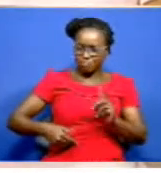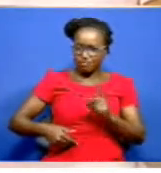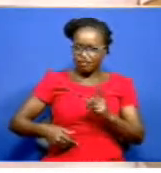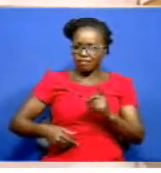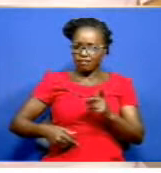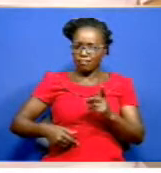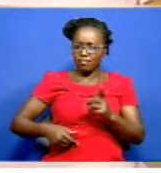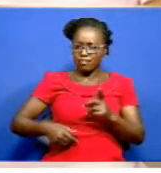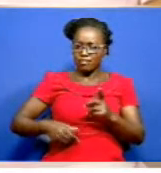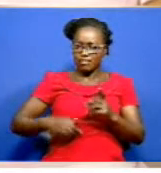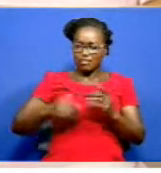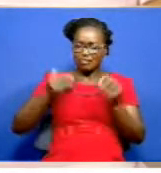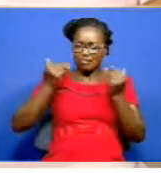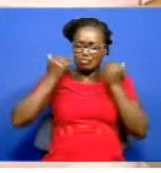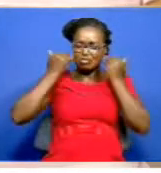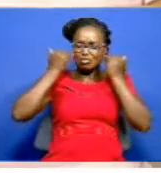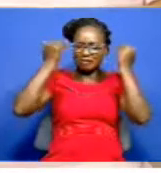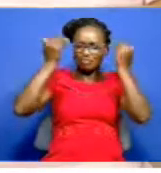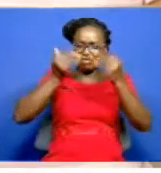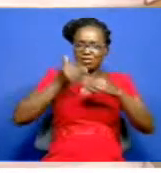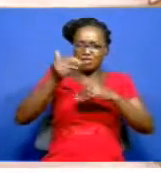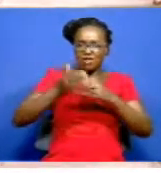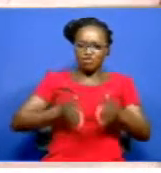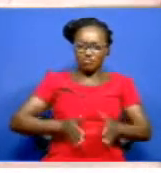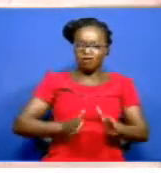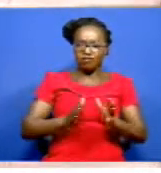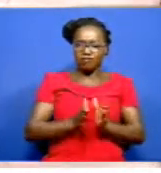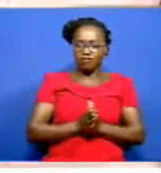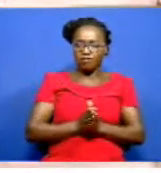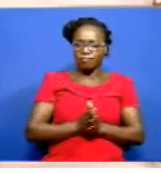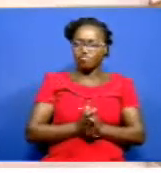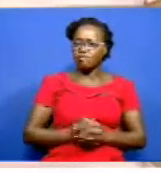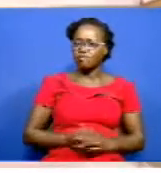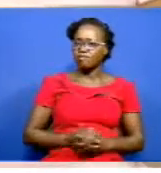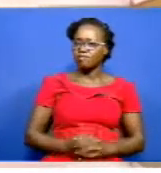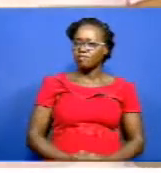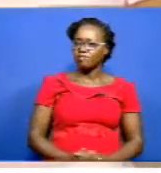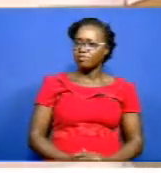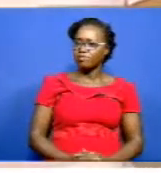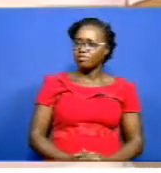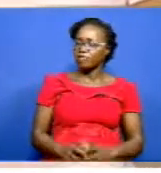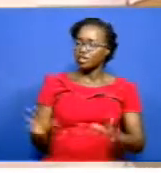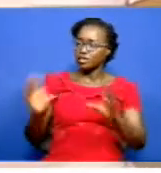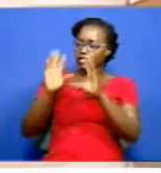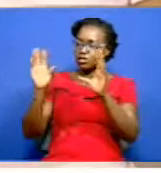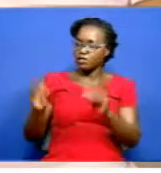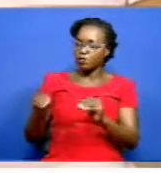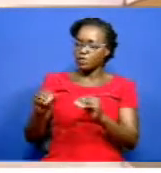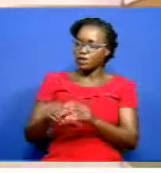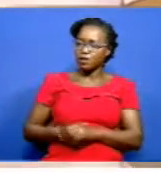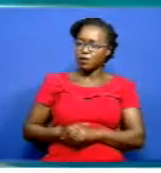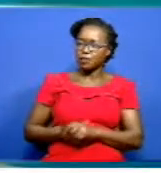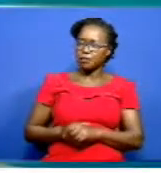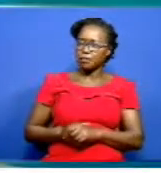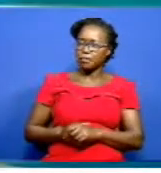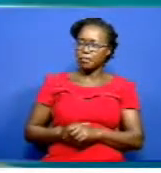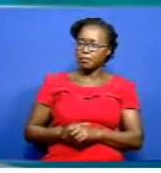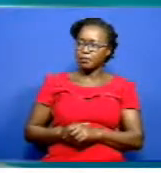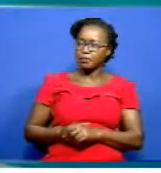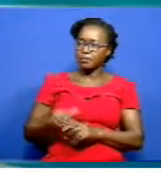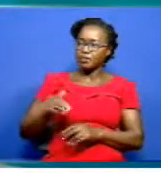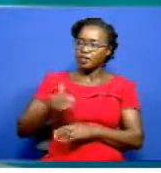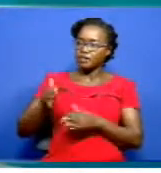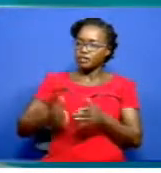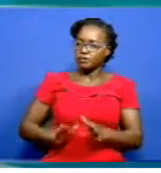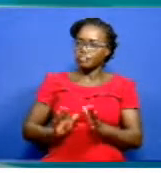na msongo wa mawazo ya baada ya kujifungua. Naam. Kwa ufupi, baada ya